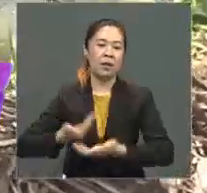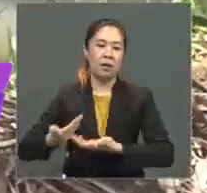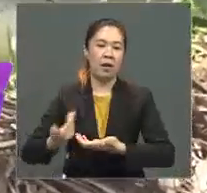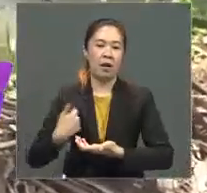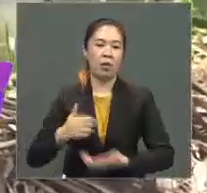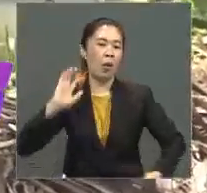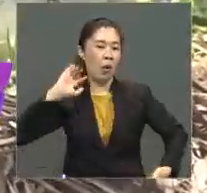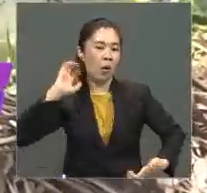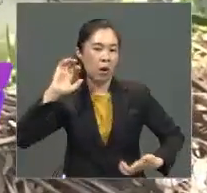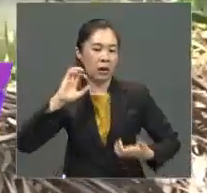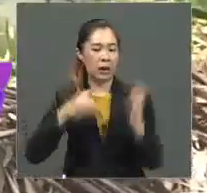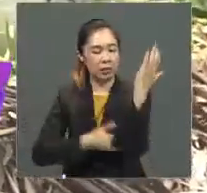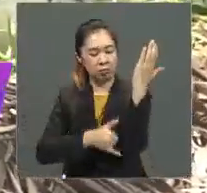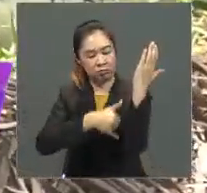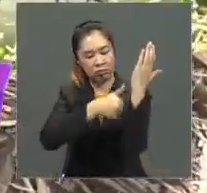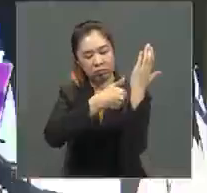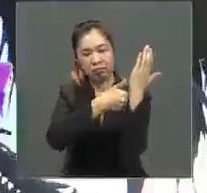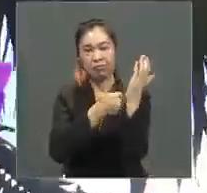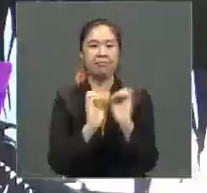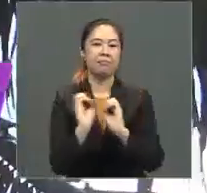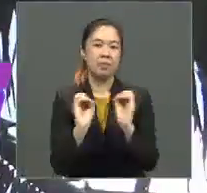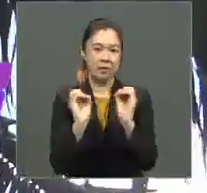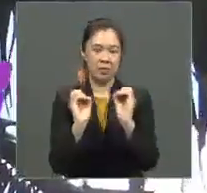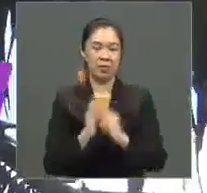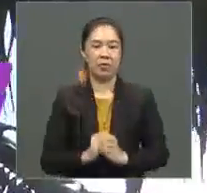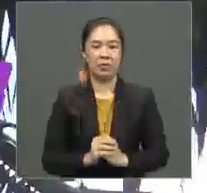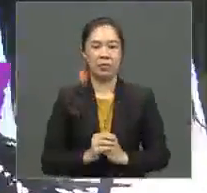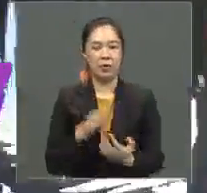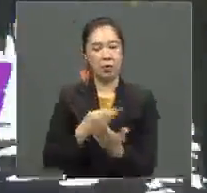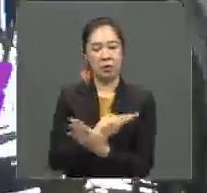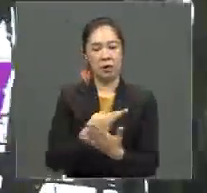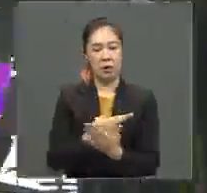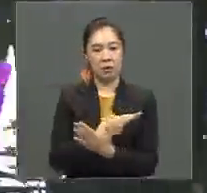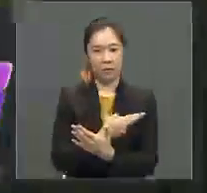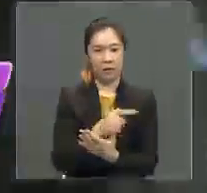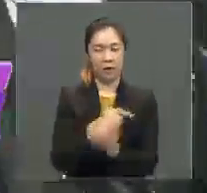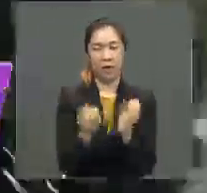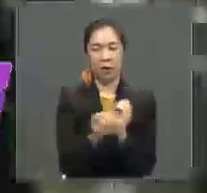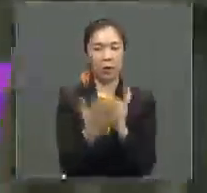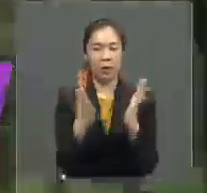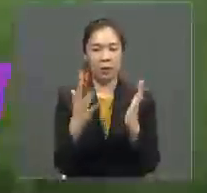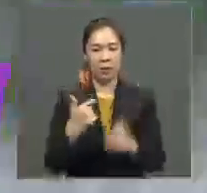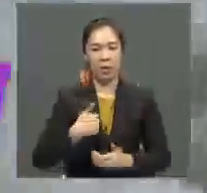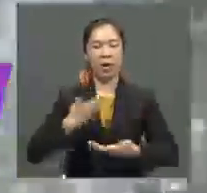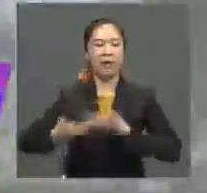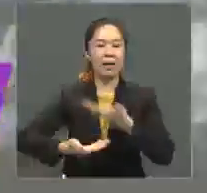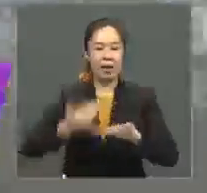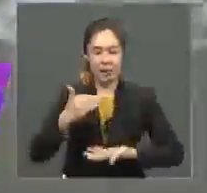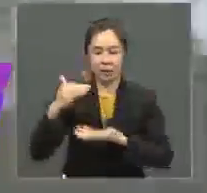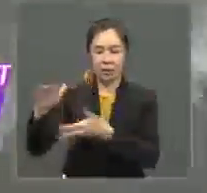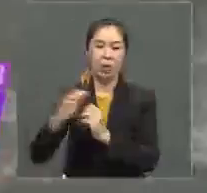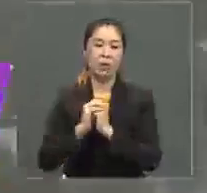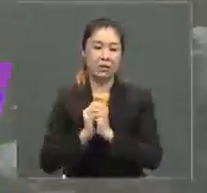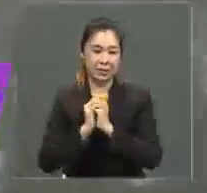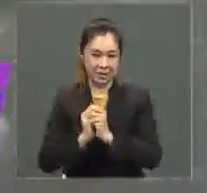การใช้แรงงานลิงเลยและมะพร้าวน้ำหอมของจังหวัดราชบุรีก็ไม่ได้รับผลกระทบจากการถูกแบนเพราะว่าตลาดหลักเป็นจีนมีแค่บางส่ว